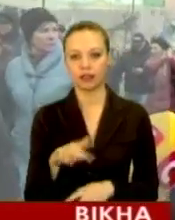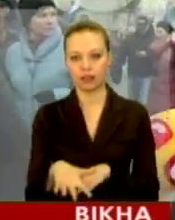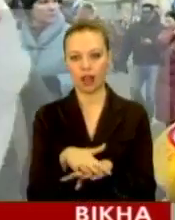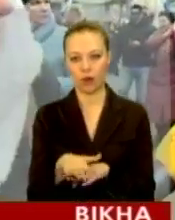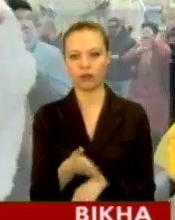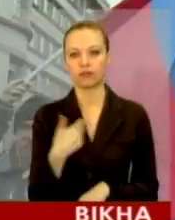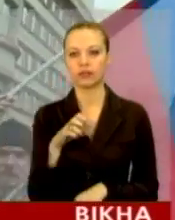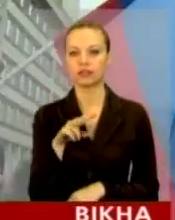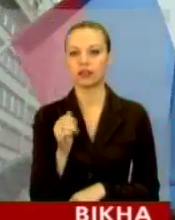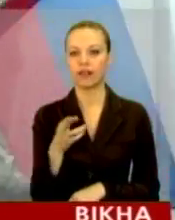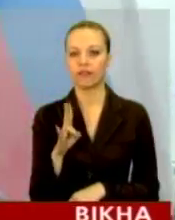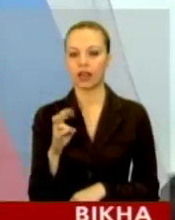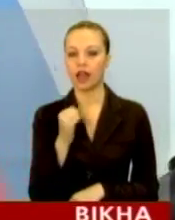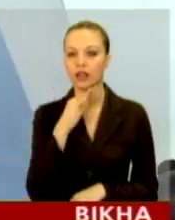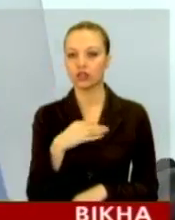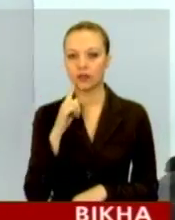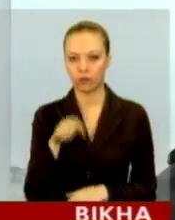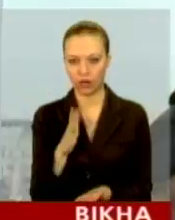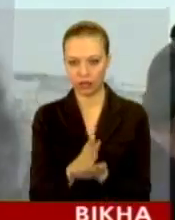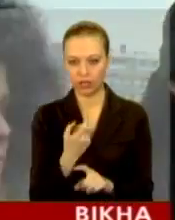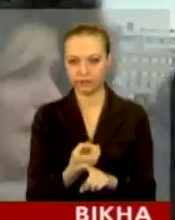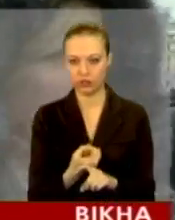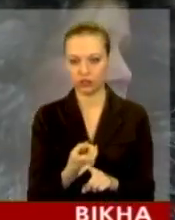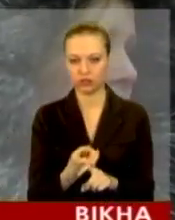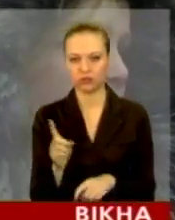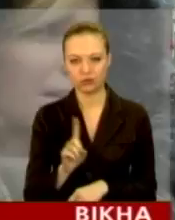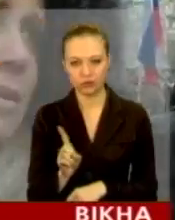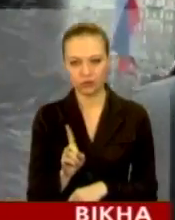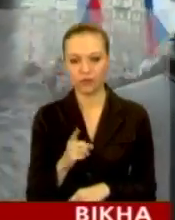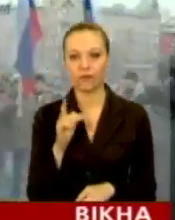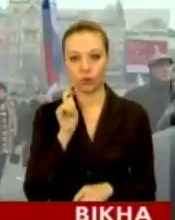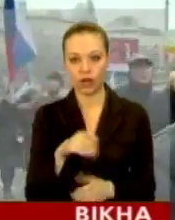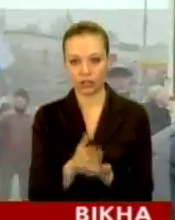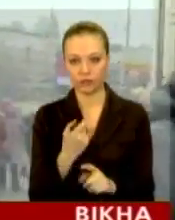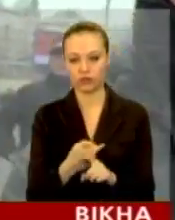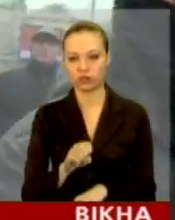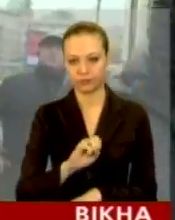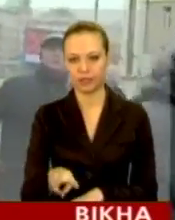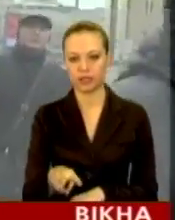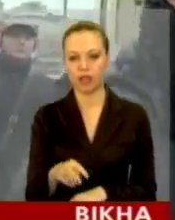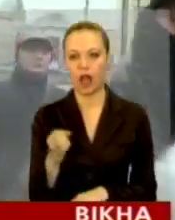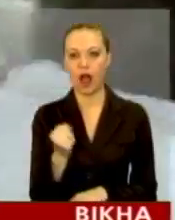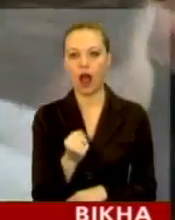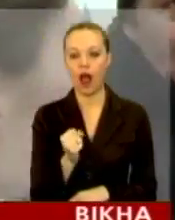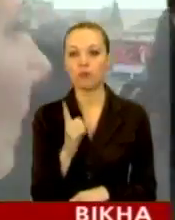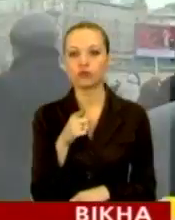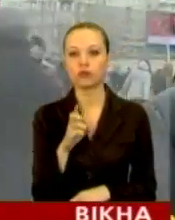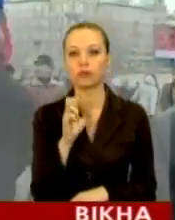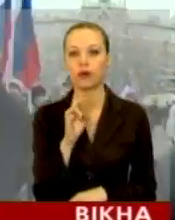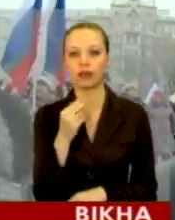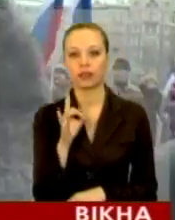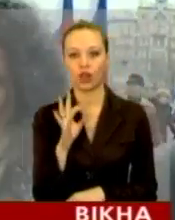мы славяне. Скажите, а в Украине есть фашисты? Что? В Украине есть фашисты? Есть. А, скажите, почему бандеровцы?